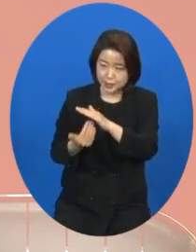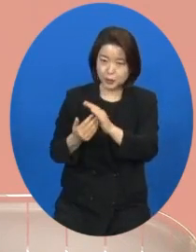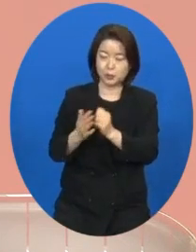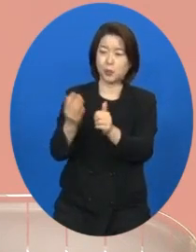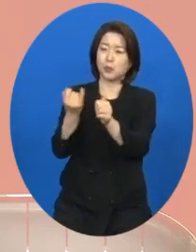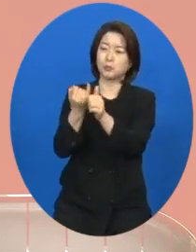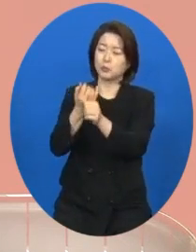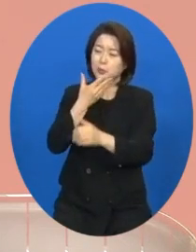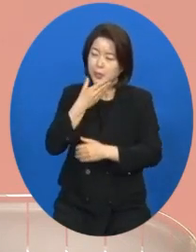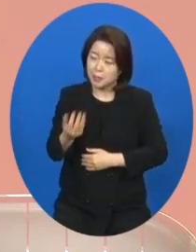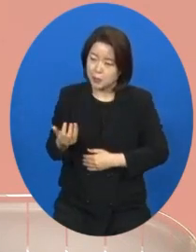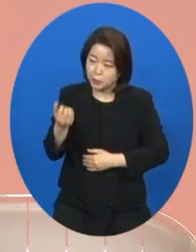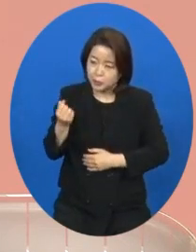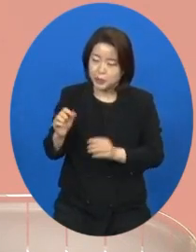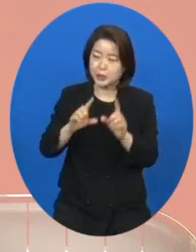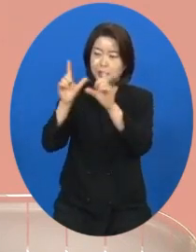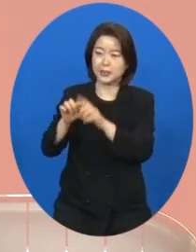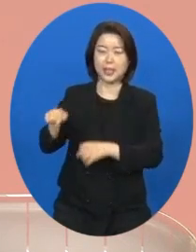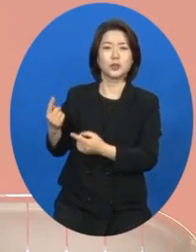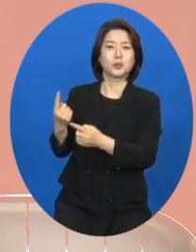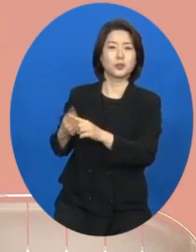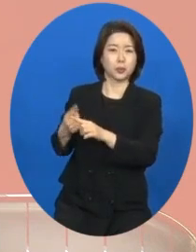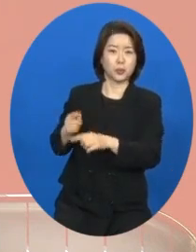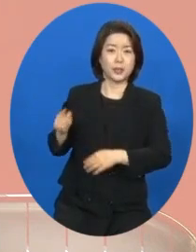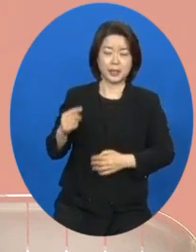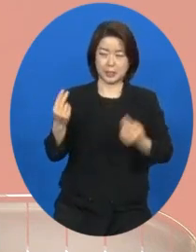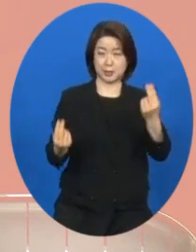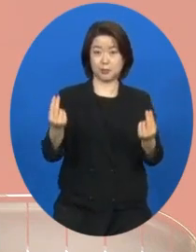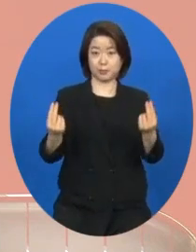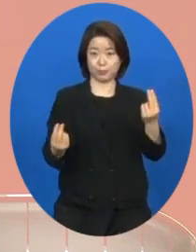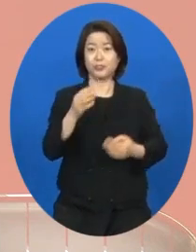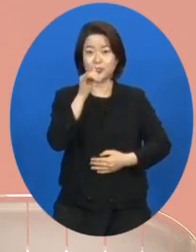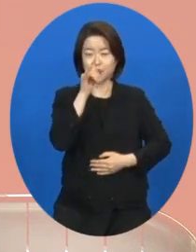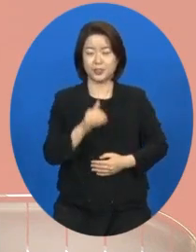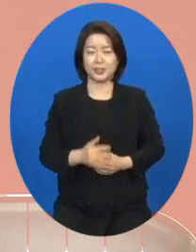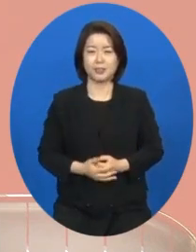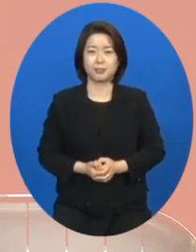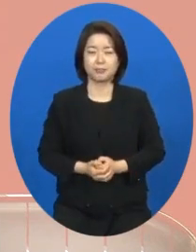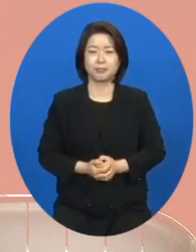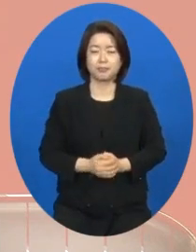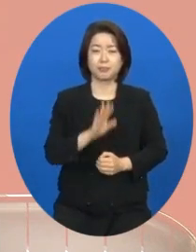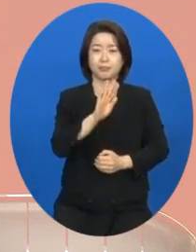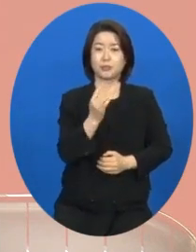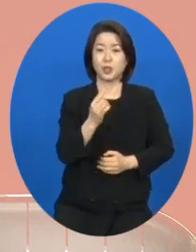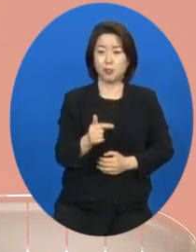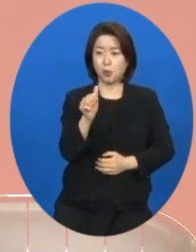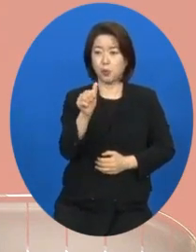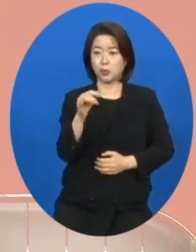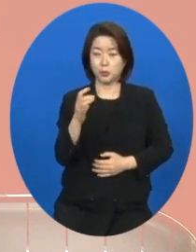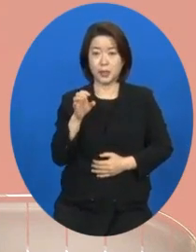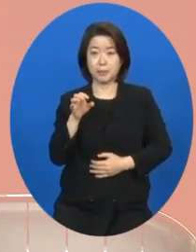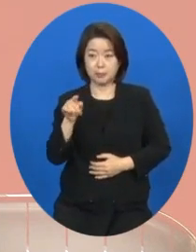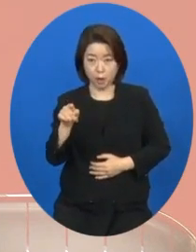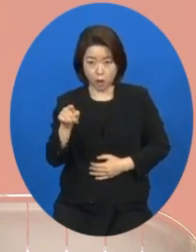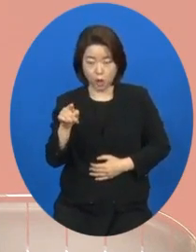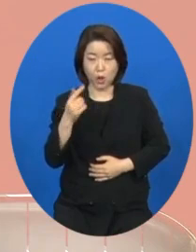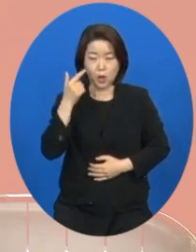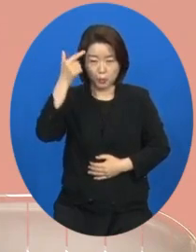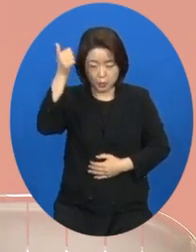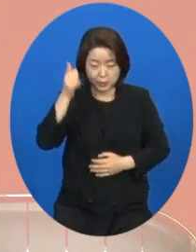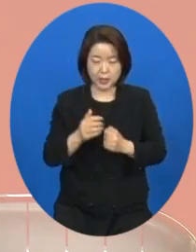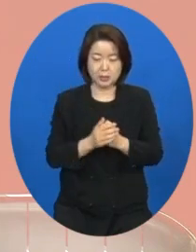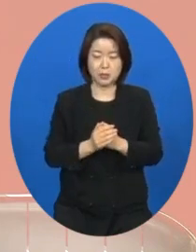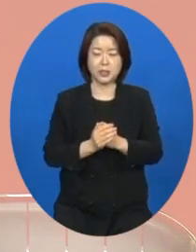부부의 행복을 누리고 사는 것과 또 같은 것에 비유했죠. 보네포 목사님에게는 그 실제를 하나님이